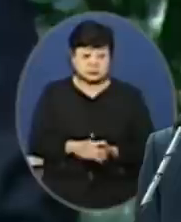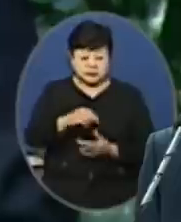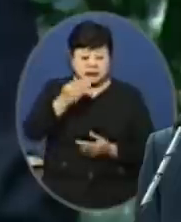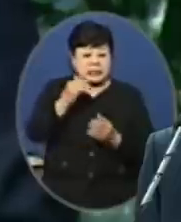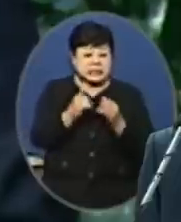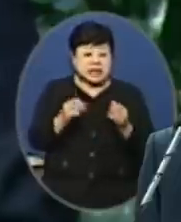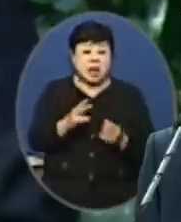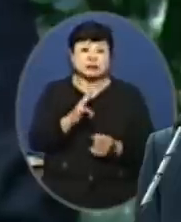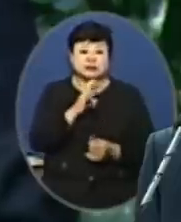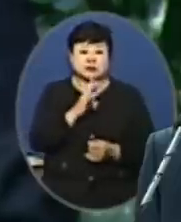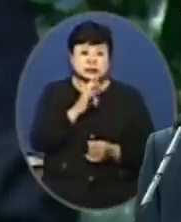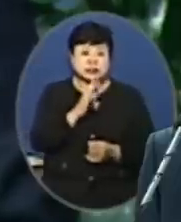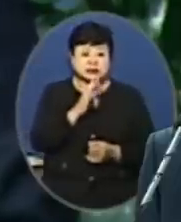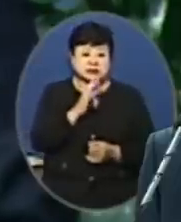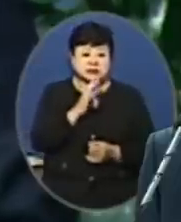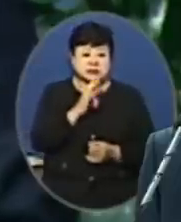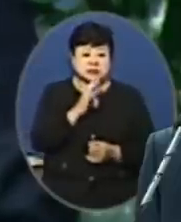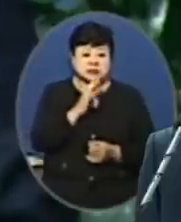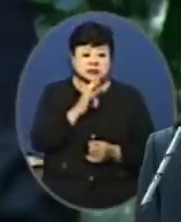옛날 선지자들이